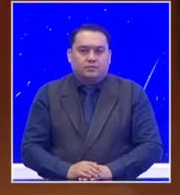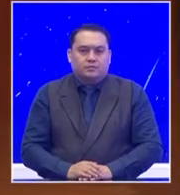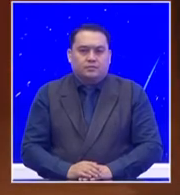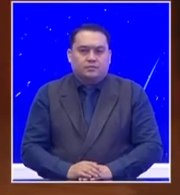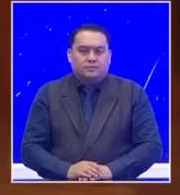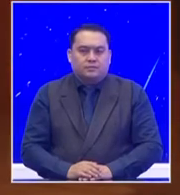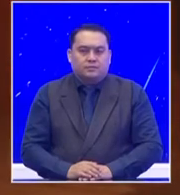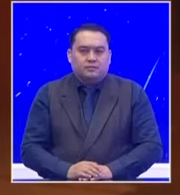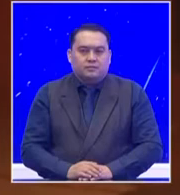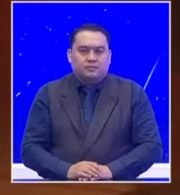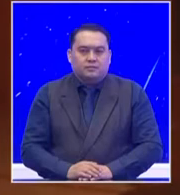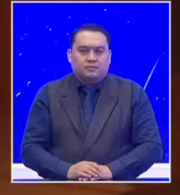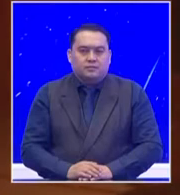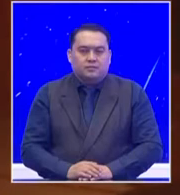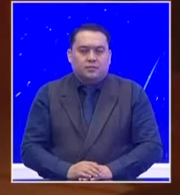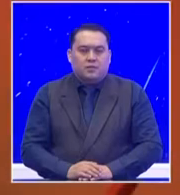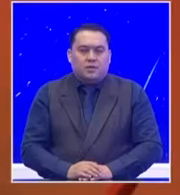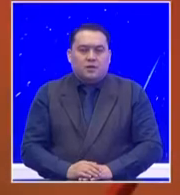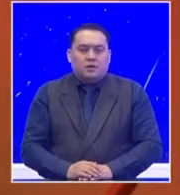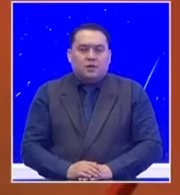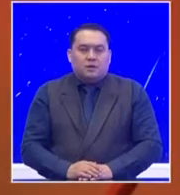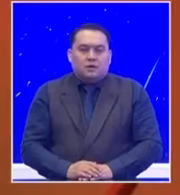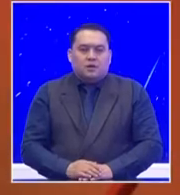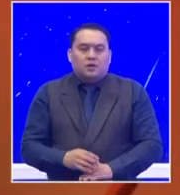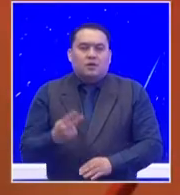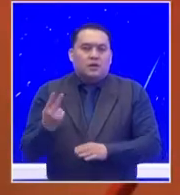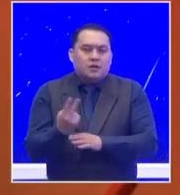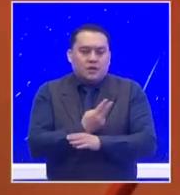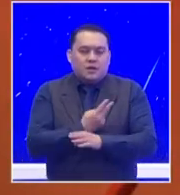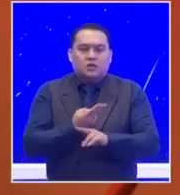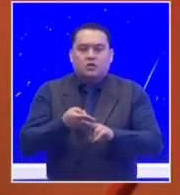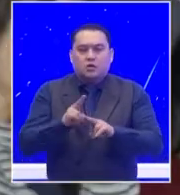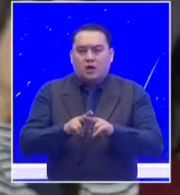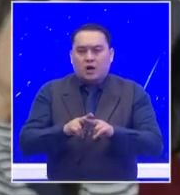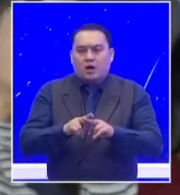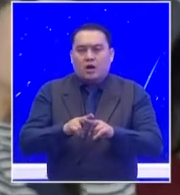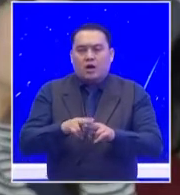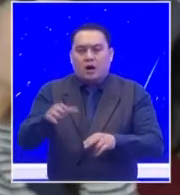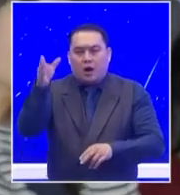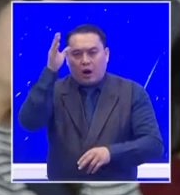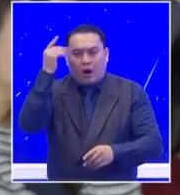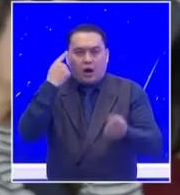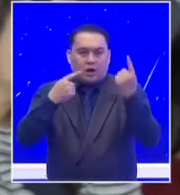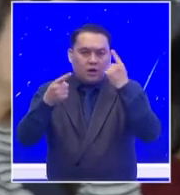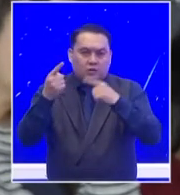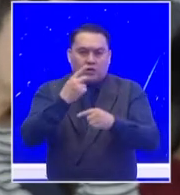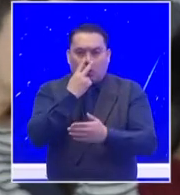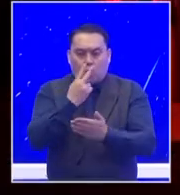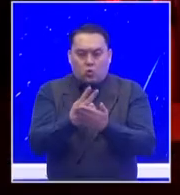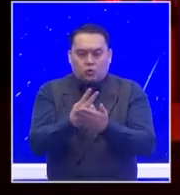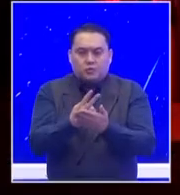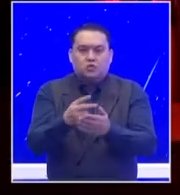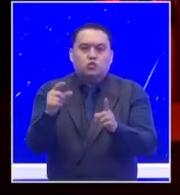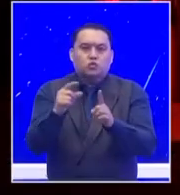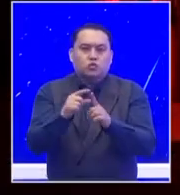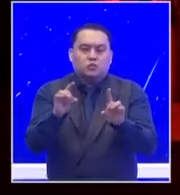Жақсы менен жаманды айырмадың, бірі қан, бірі май боп екі ұрттың. Осылайша басақының басына түскен шерін көзбен де, сөзбен де